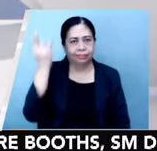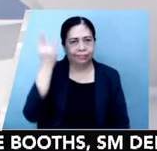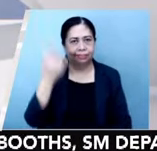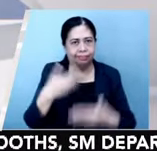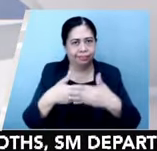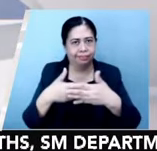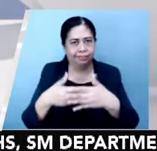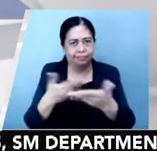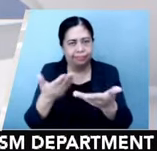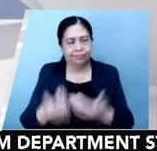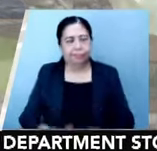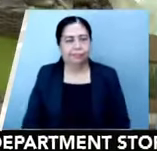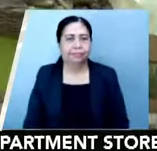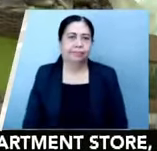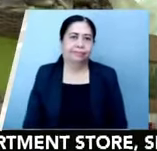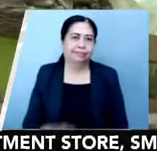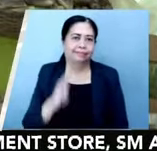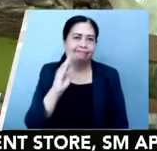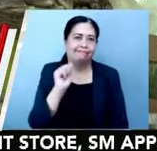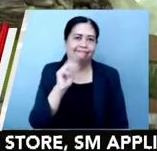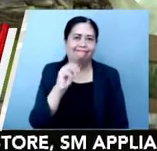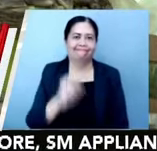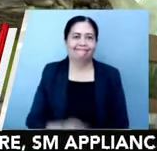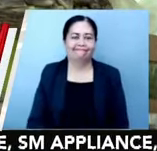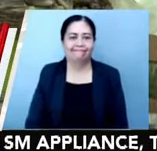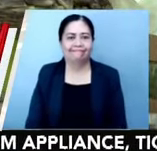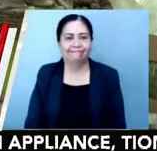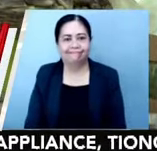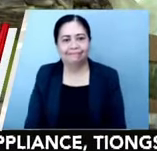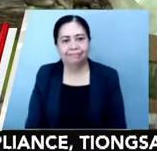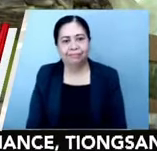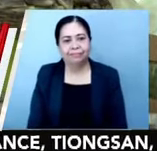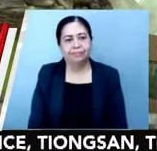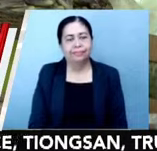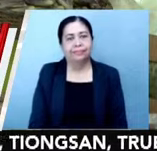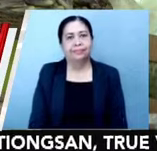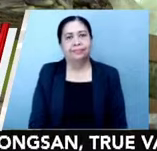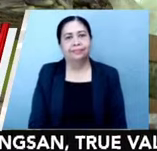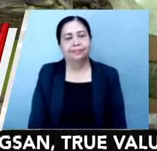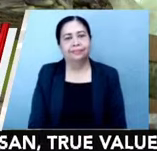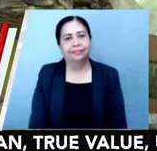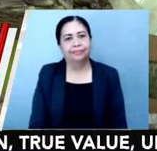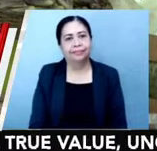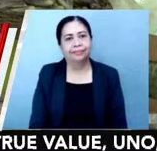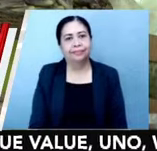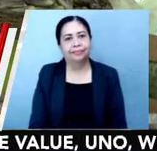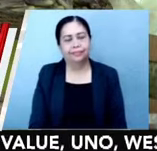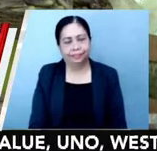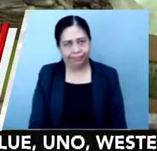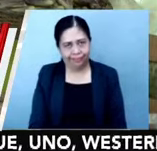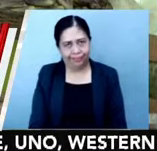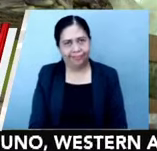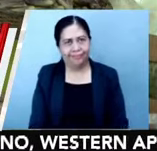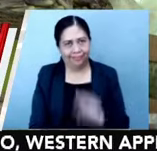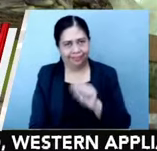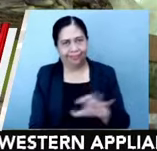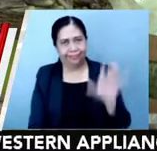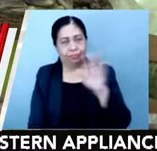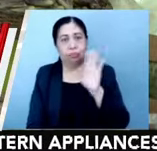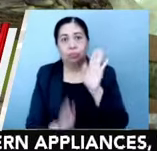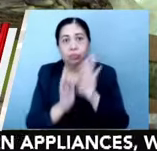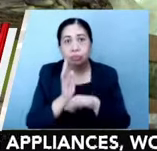Alegre. Bam! Susan, good morning. Murang mga pangsahog